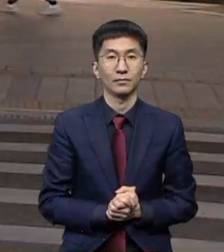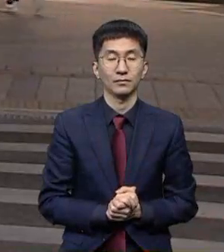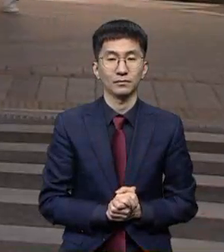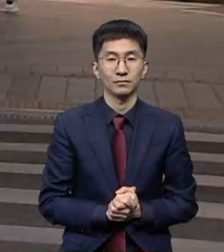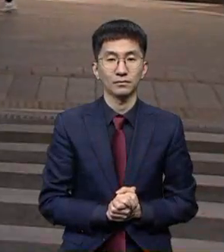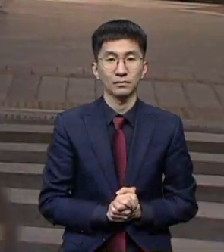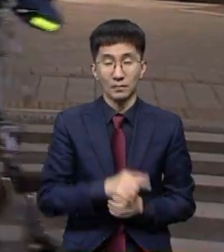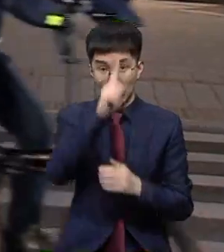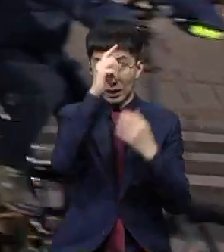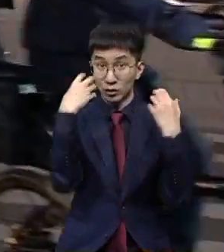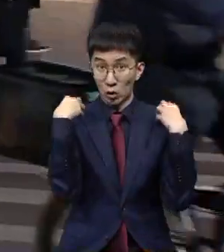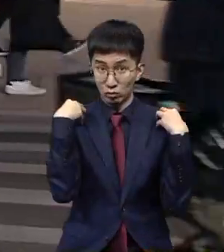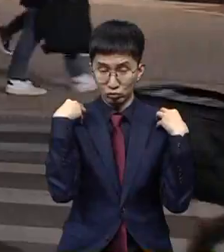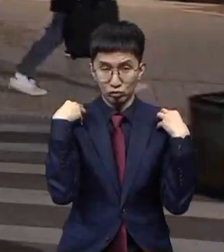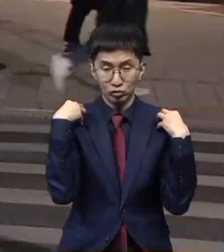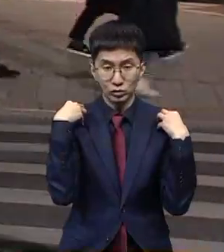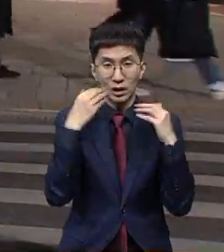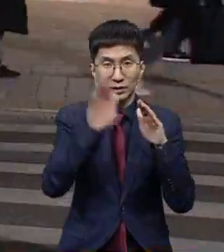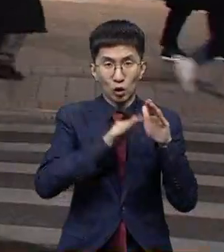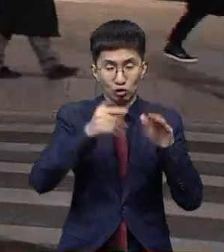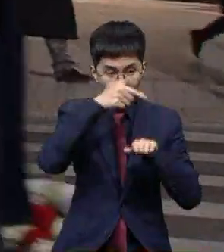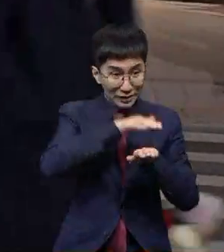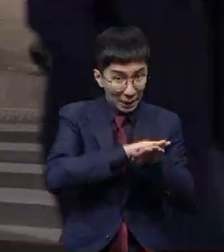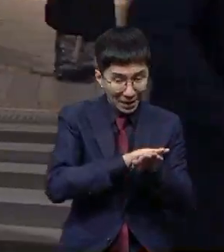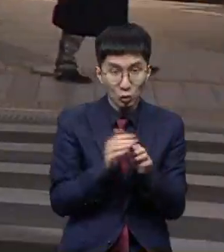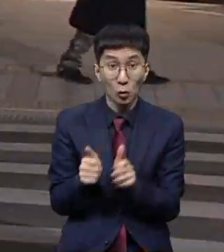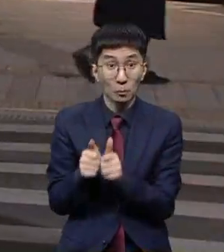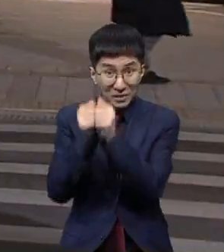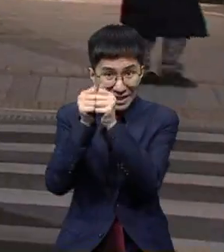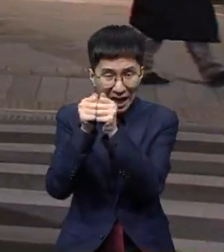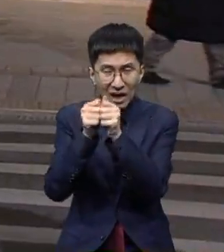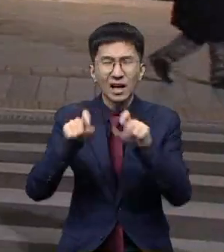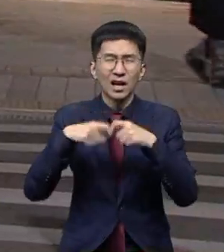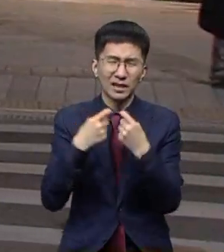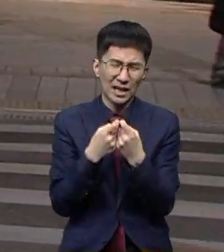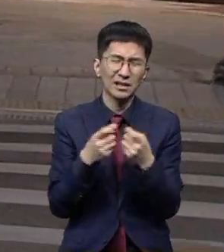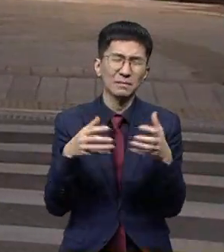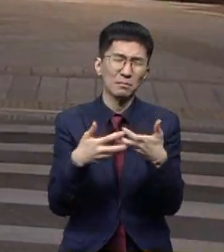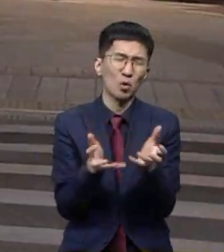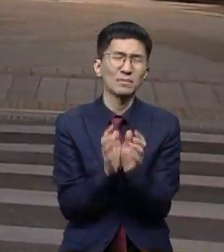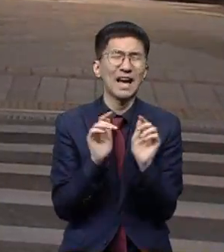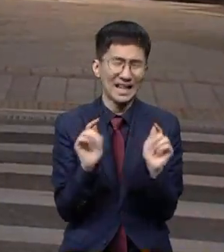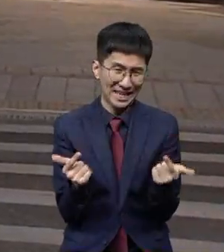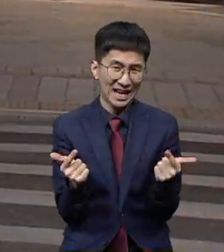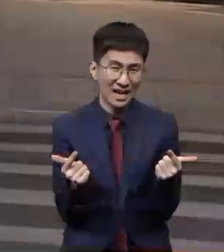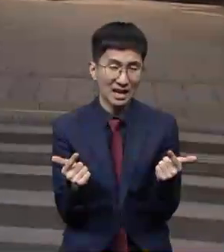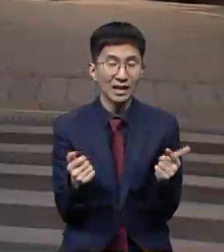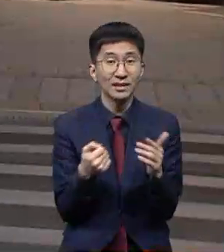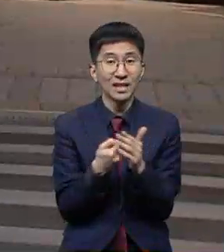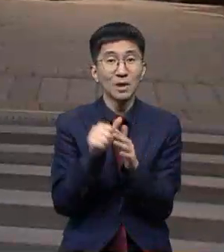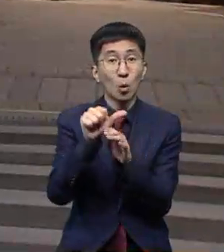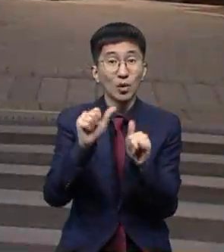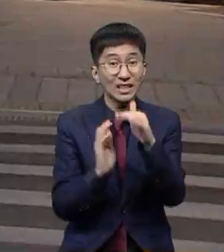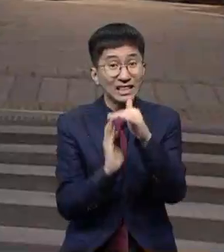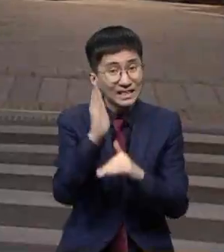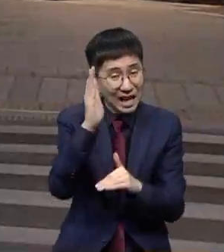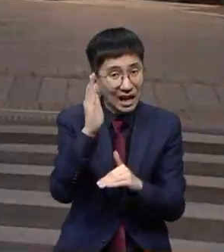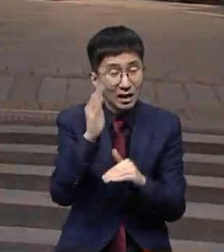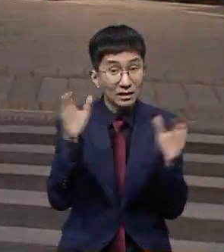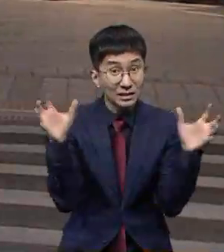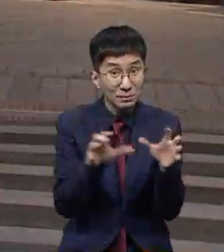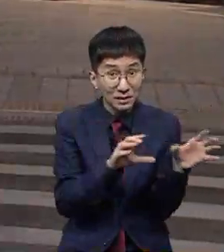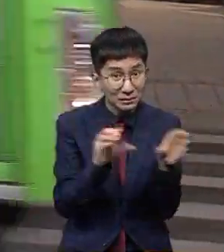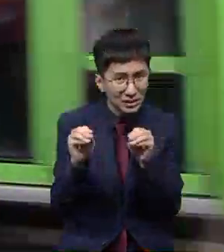네, 정부는 정규 예배와 미사를 사적 모임에 해당하지 않는다고 보고 5인 이상 집합 금지 대상에서